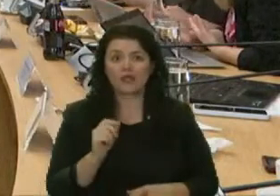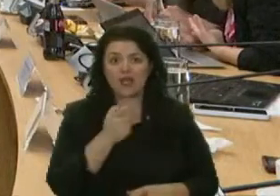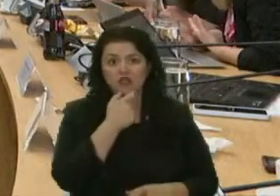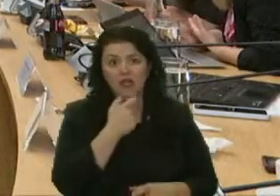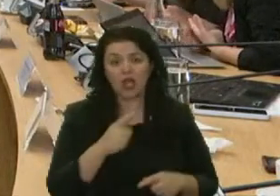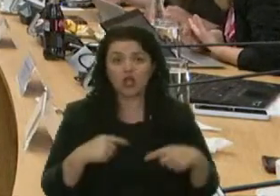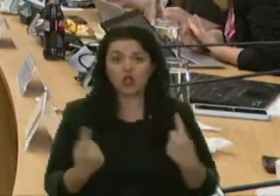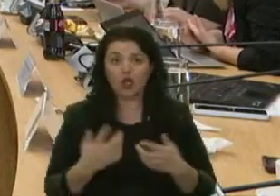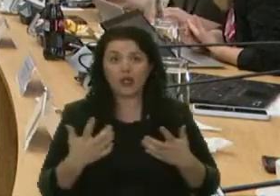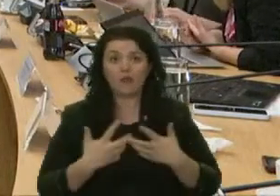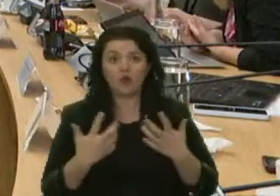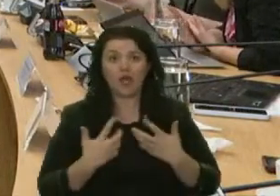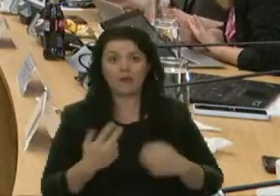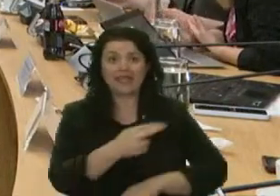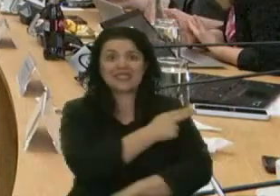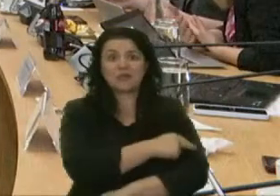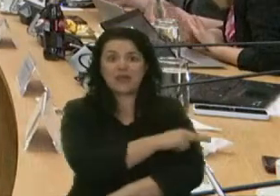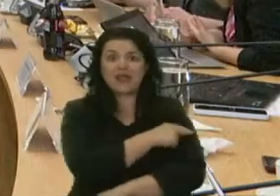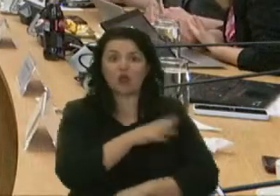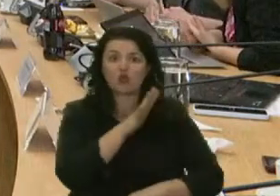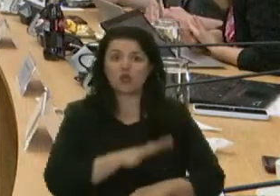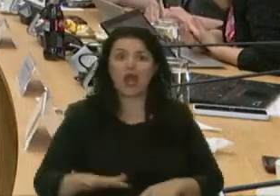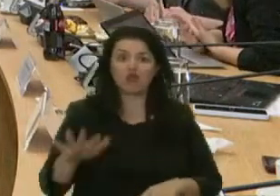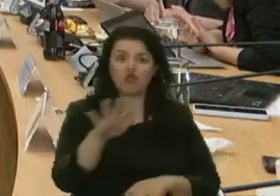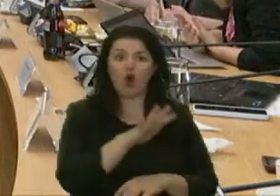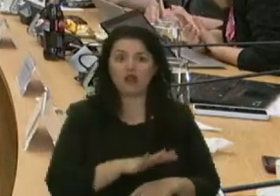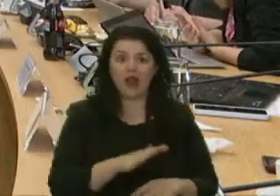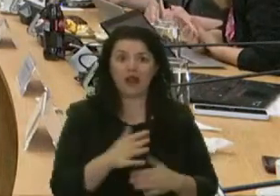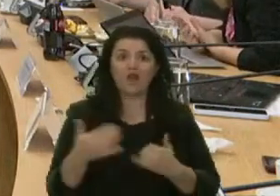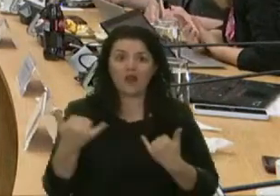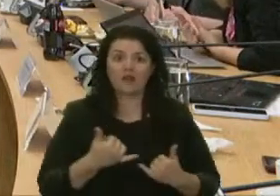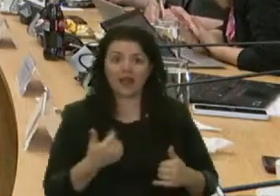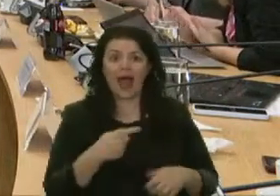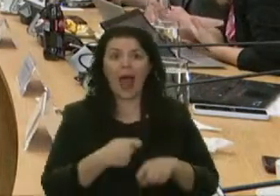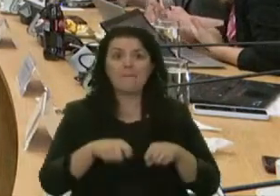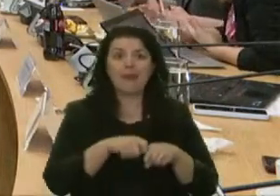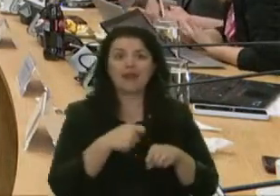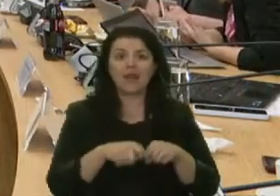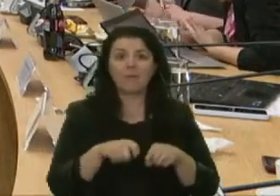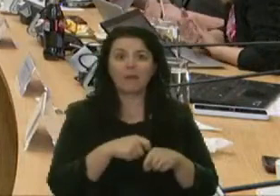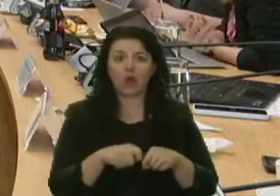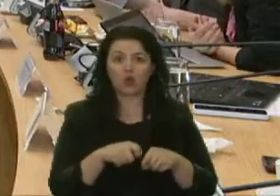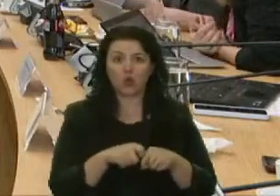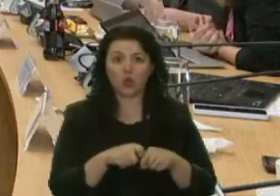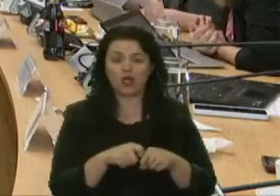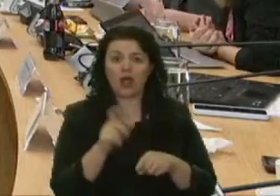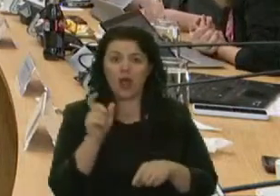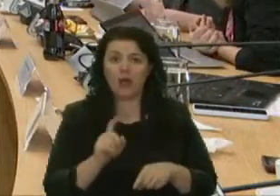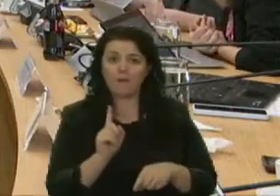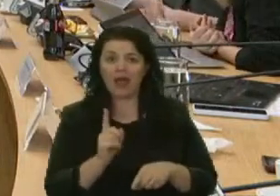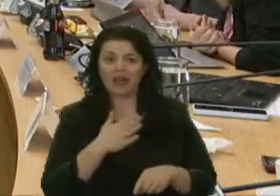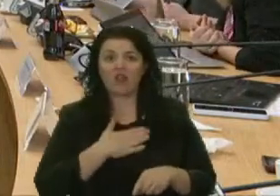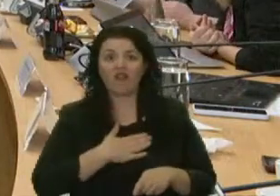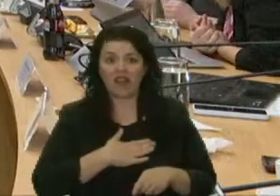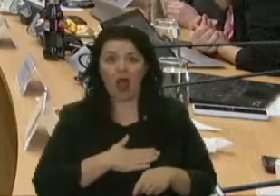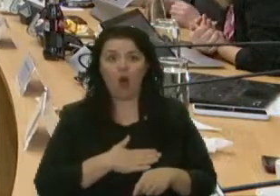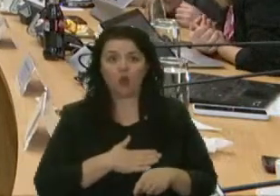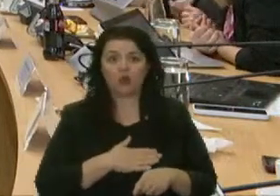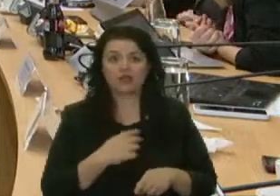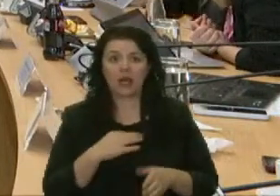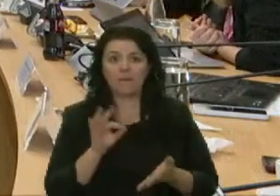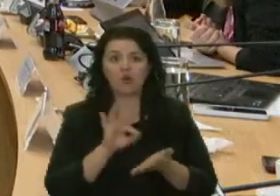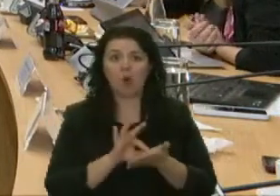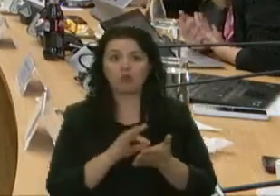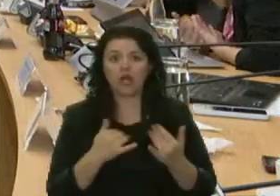ne bucurăm foarte mult pentru spitalul Regional care urmează să vină amendamentele pe ca amendamentul de fapt pe care vreau să îl